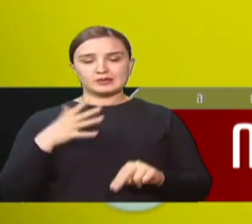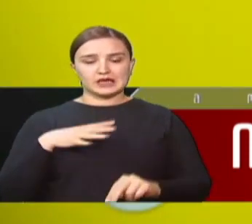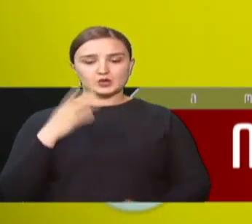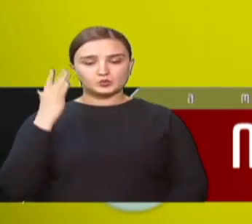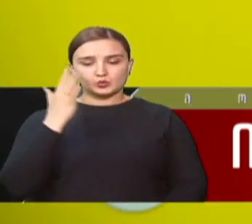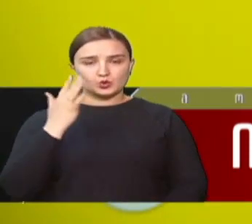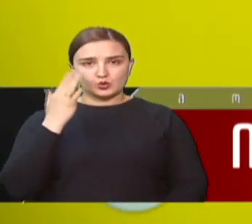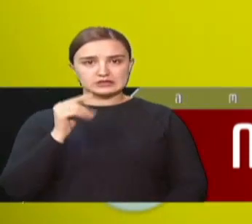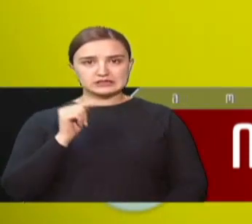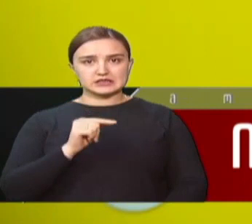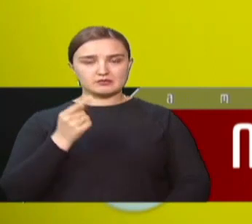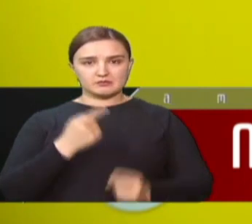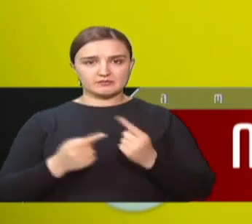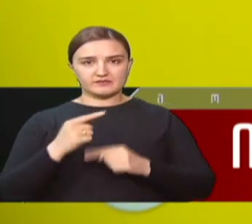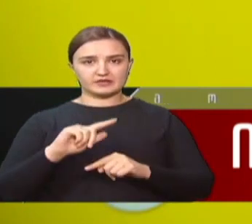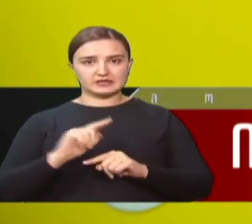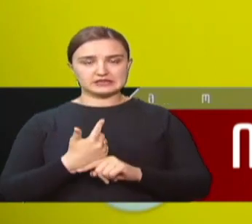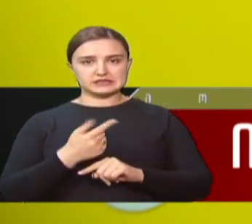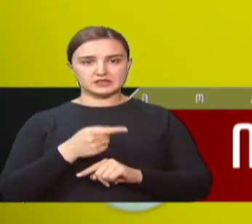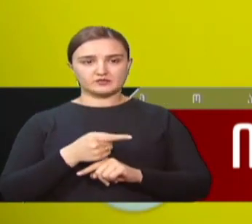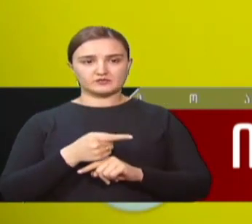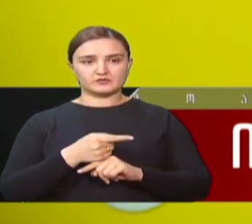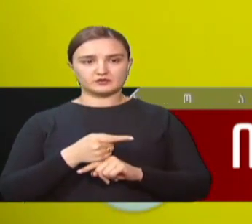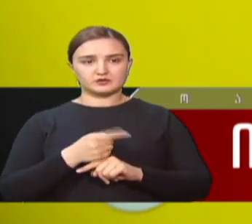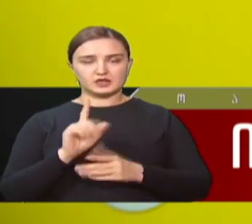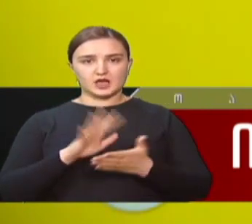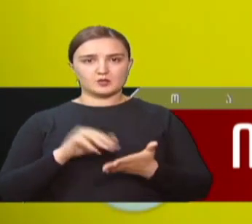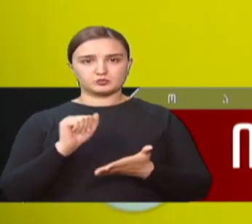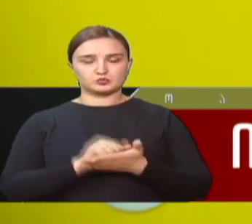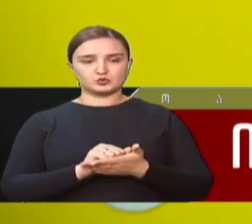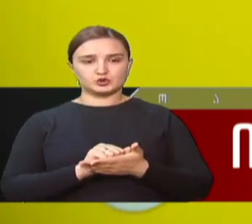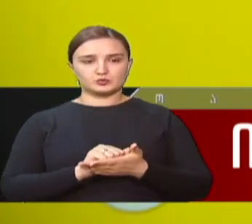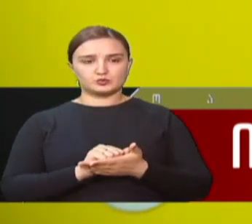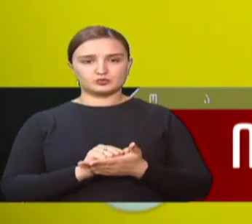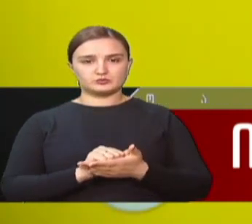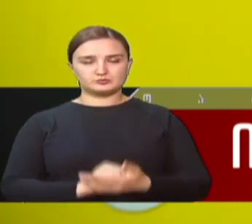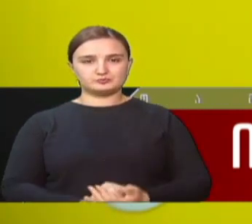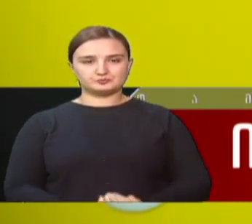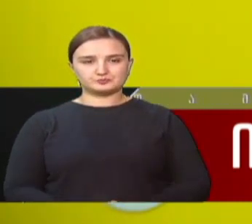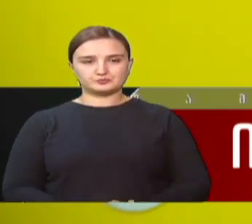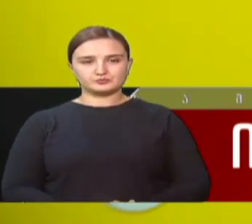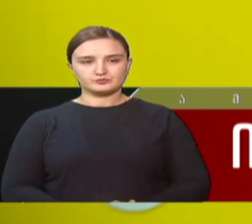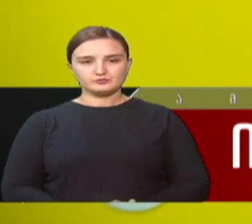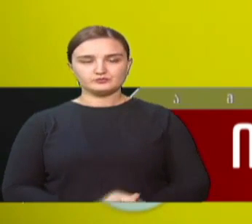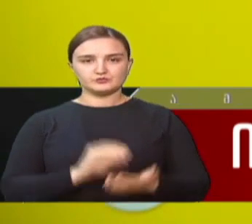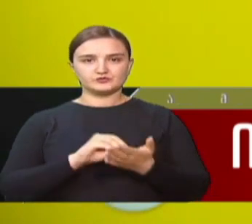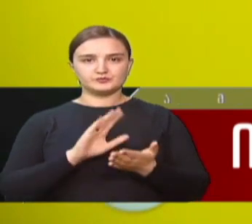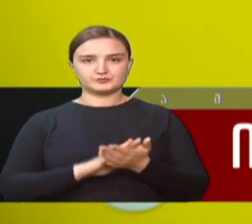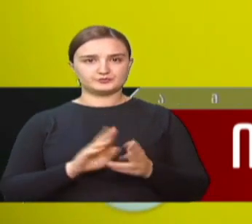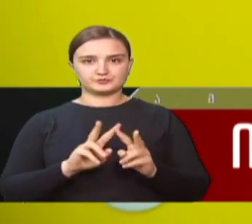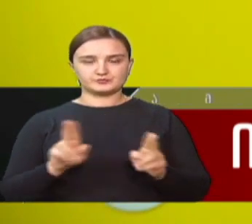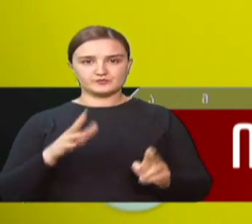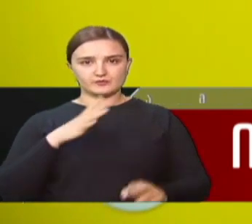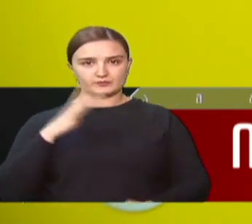ქართული ოცნება, აი ისე რაღაც უკვე რაღაც გაფუჭებულ იმას დაემსგავსა, იცით, ჩანაწერს ქართული ოცნების